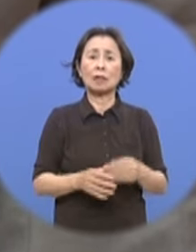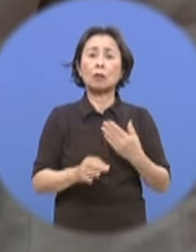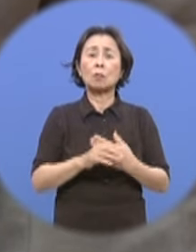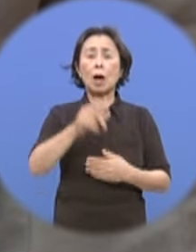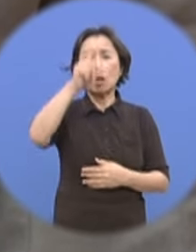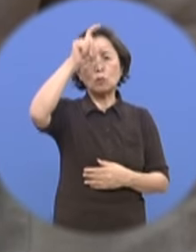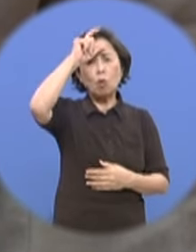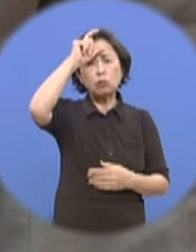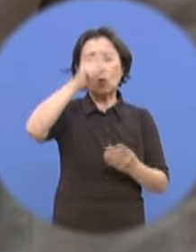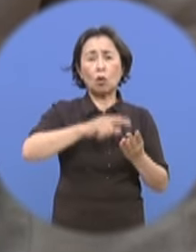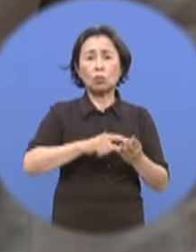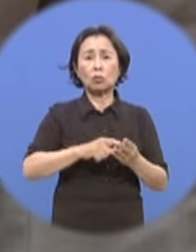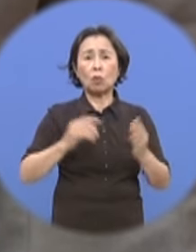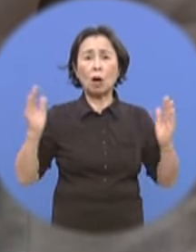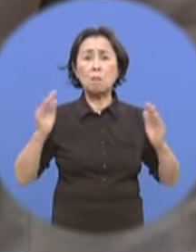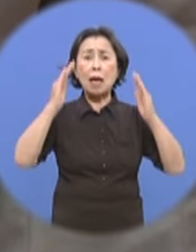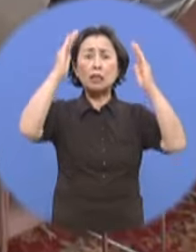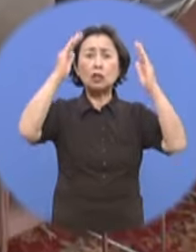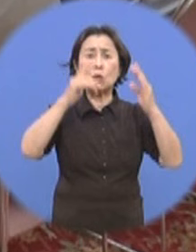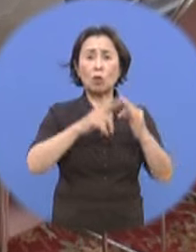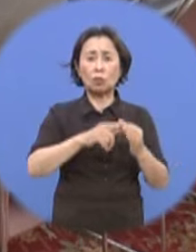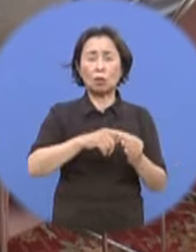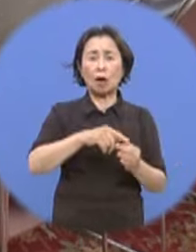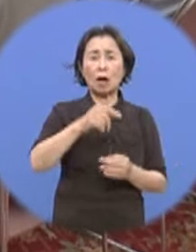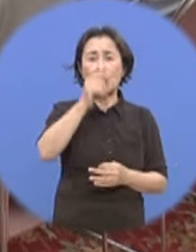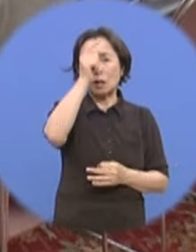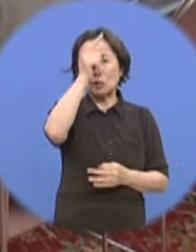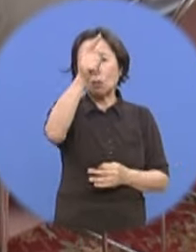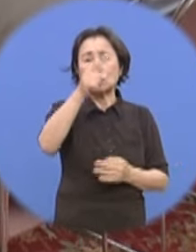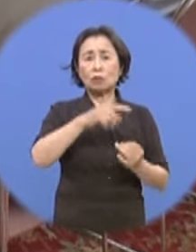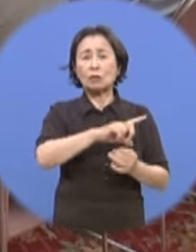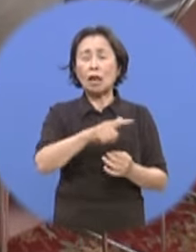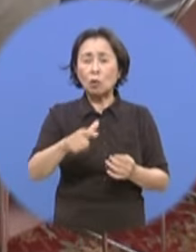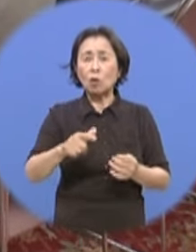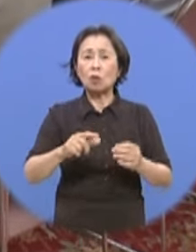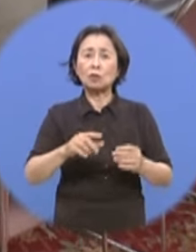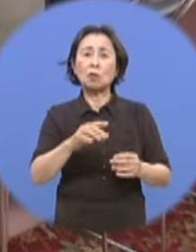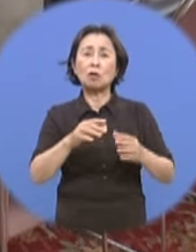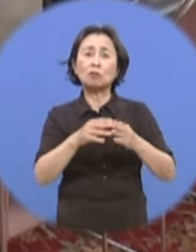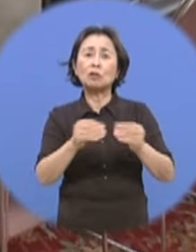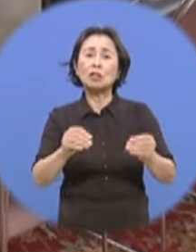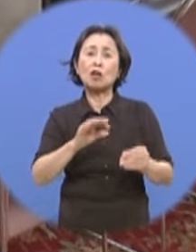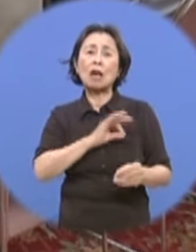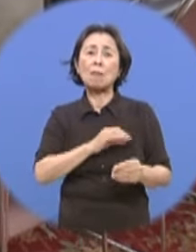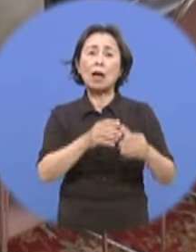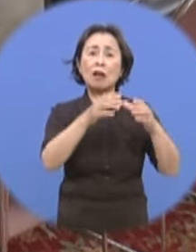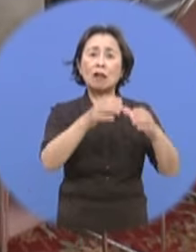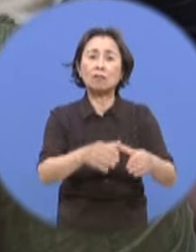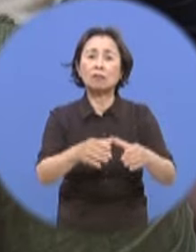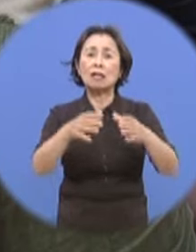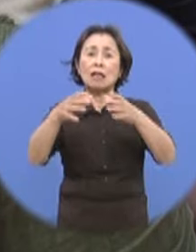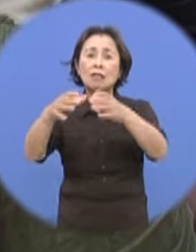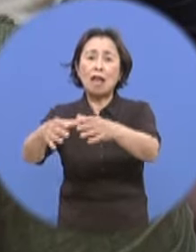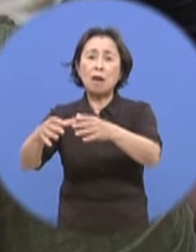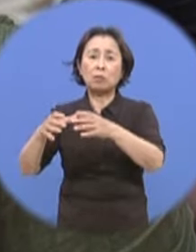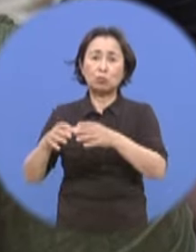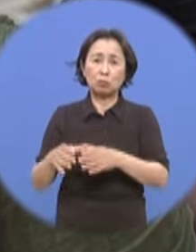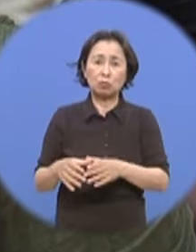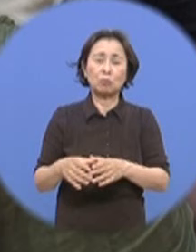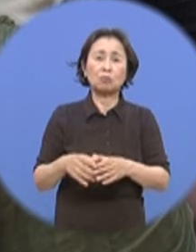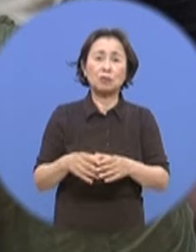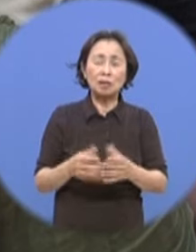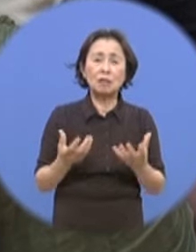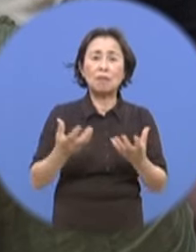メキシコドイツなの名前が書かれたテーブルに分かれてそれぞれ参加した文化会での